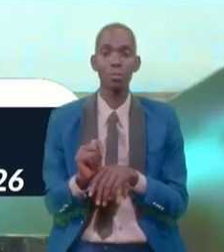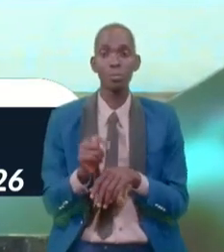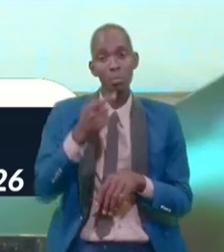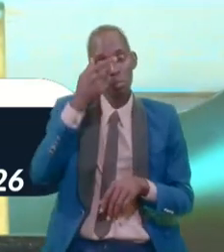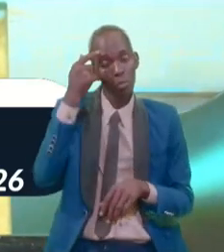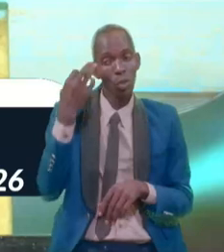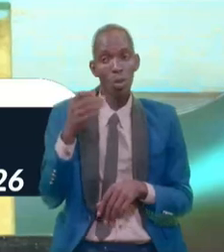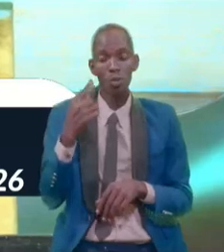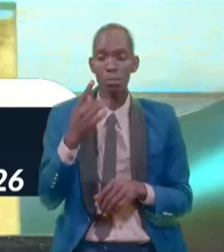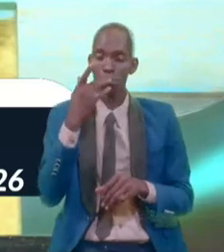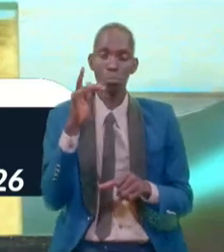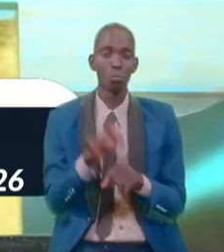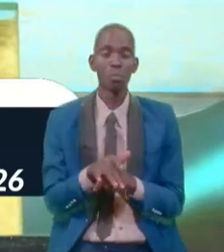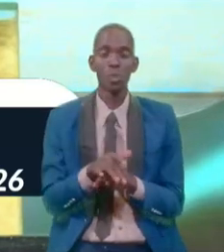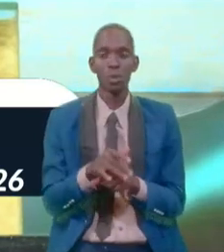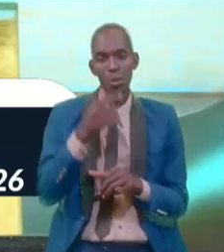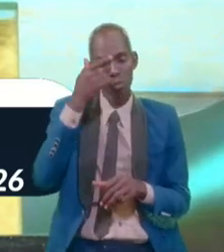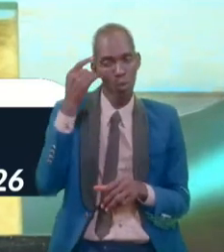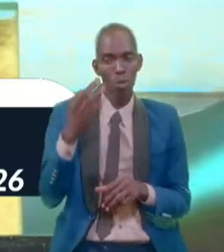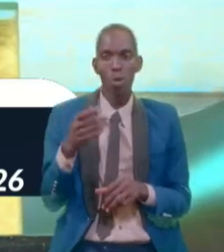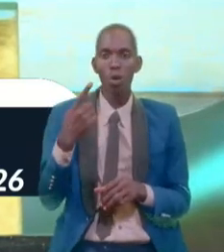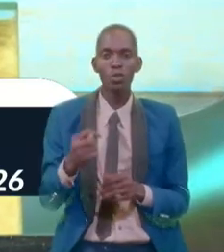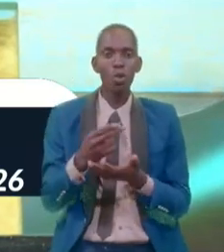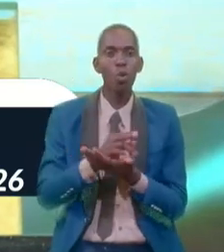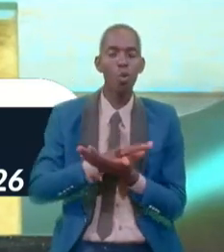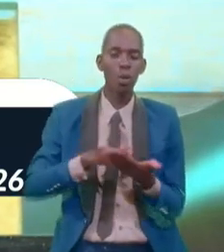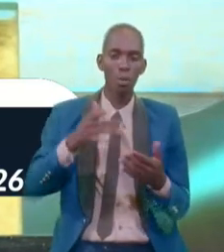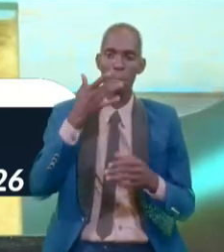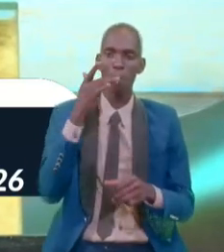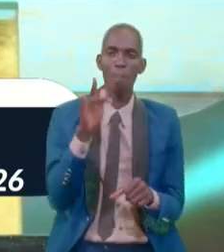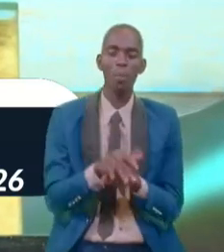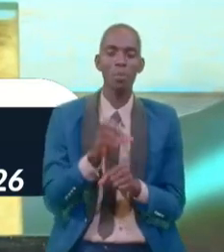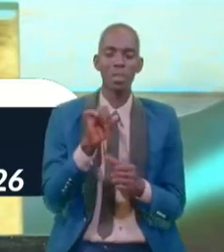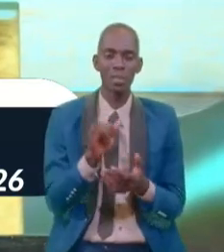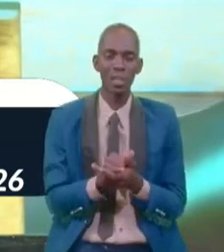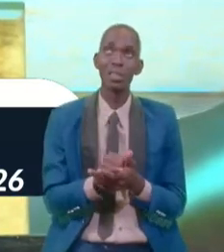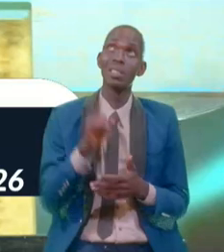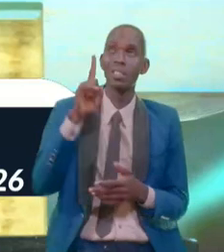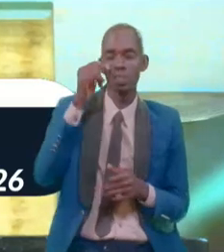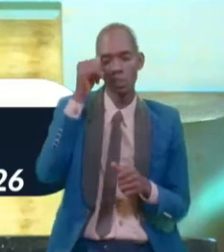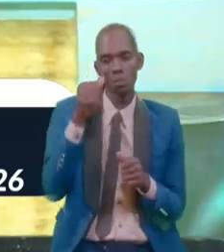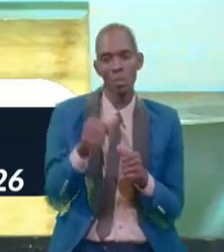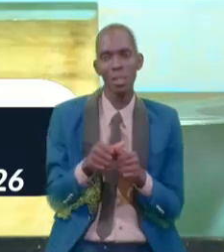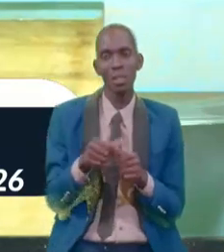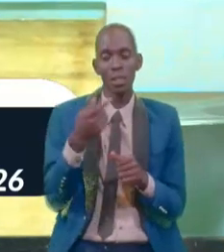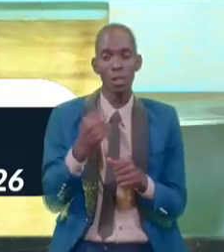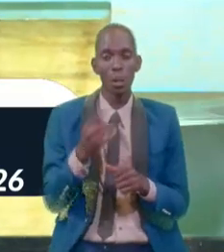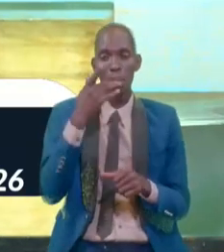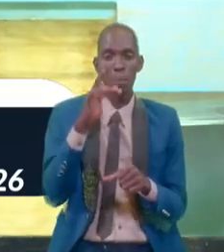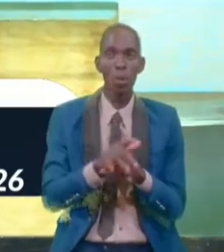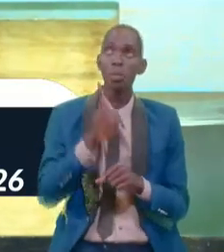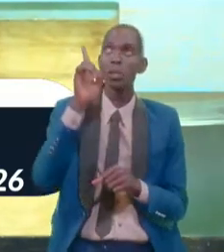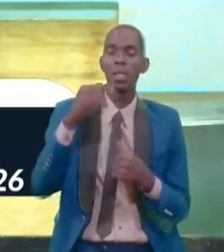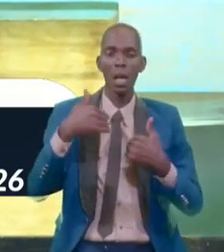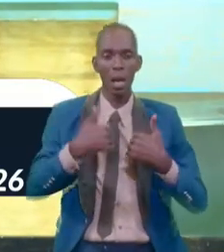est-il arrivé? À cause de la promesse, à cause de la sainte promesse dont il s'est souvenu, la promesse